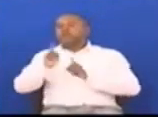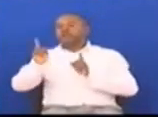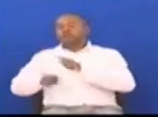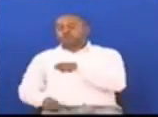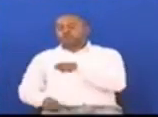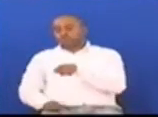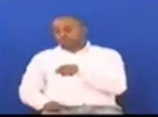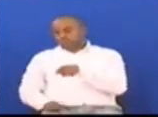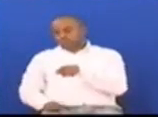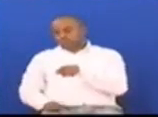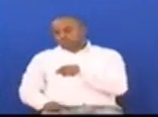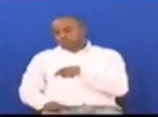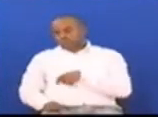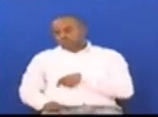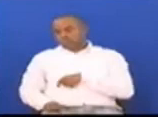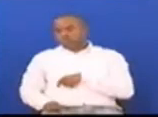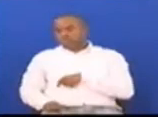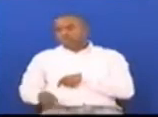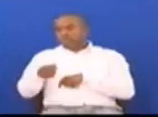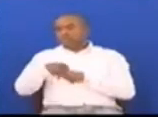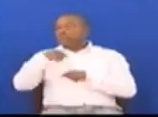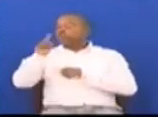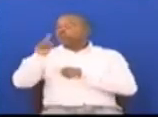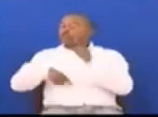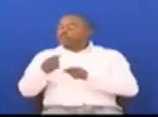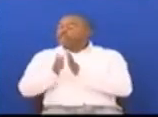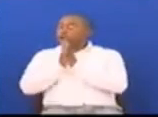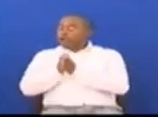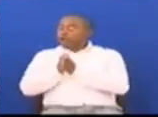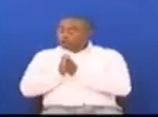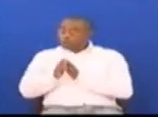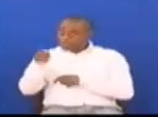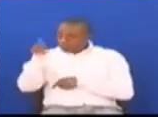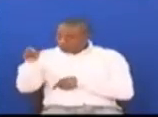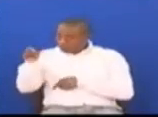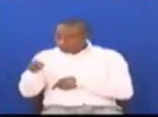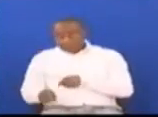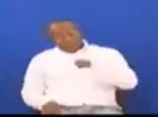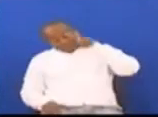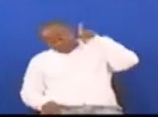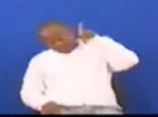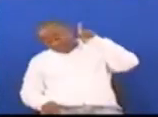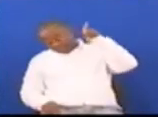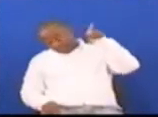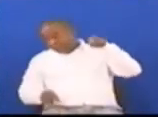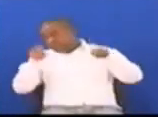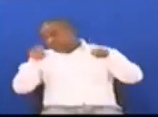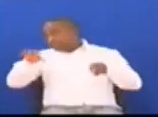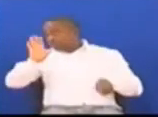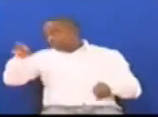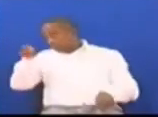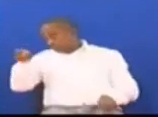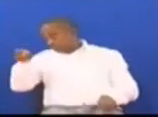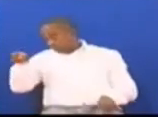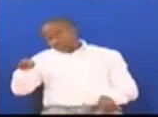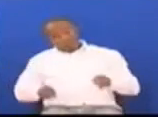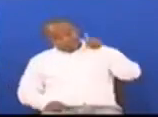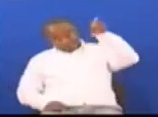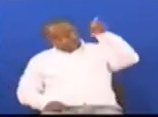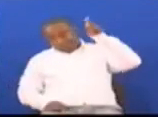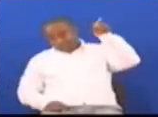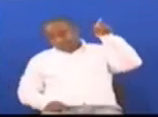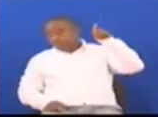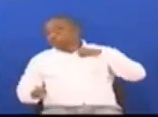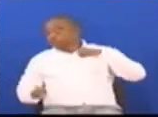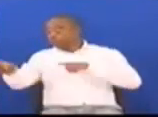sio vibaya. Tunaendelea kukuombea kule Kongwe. Wananchi wa Kongwe,